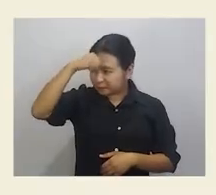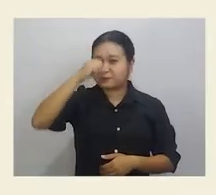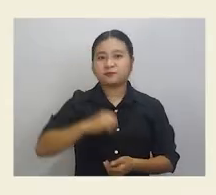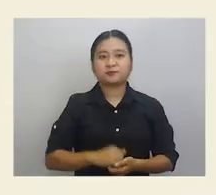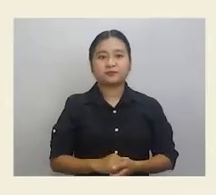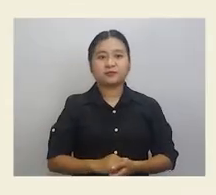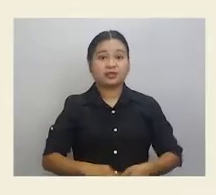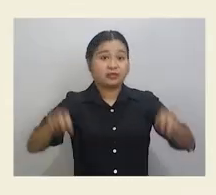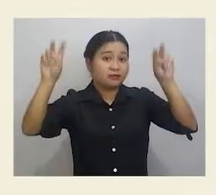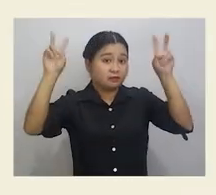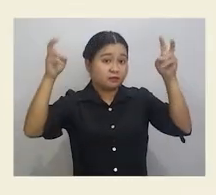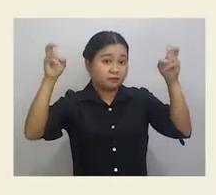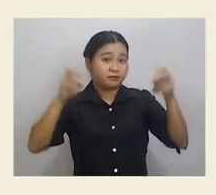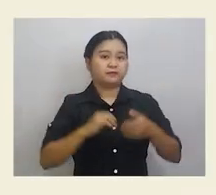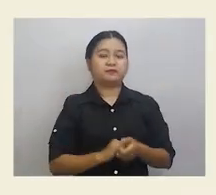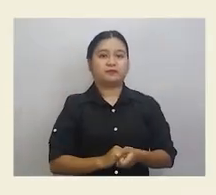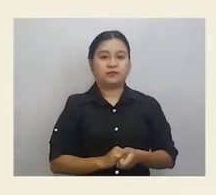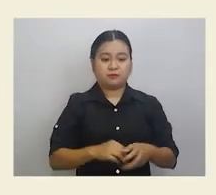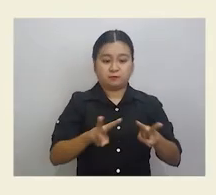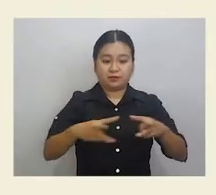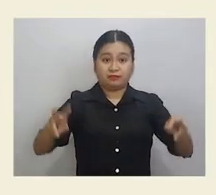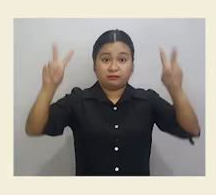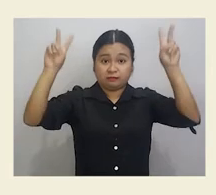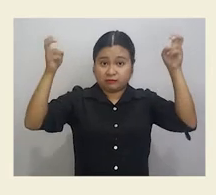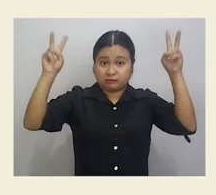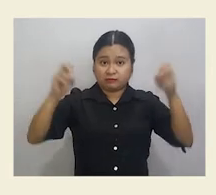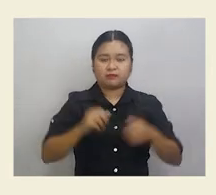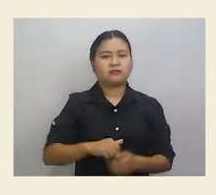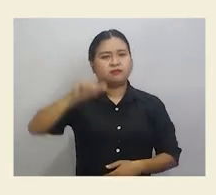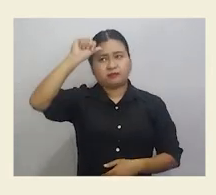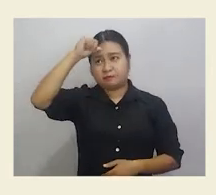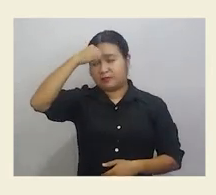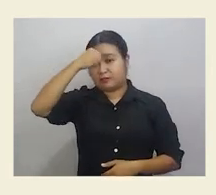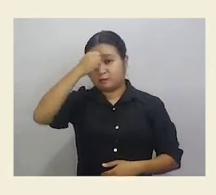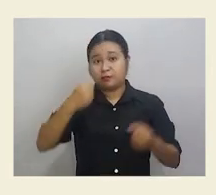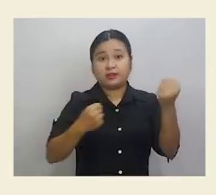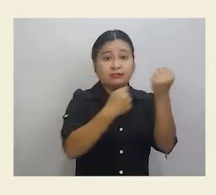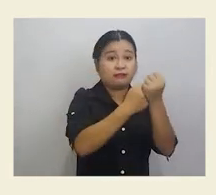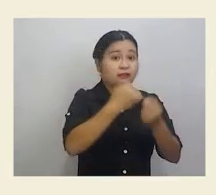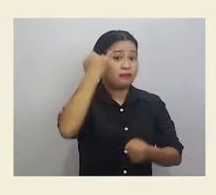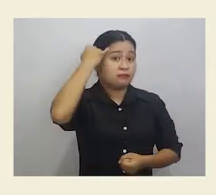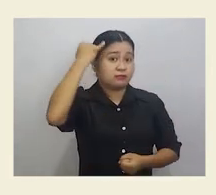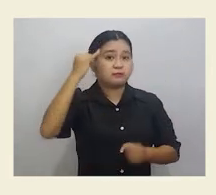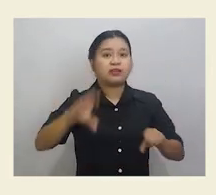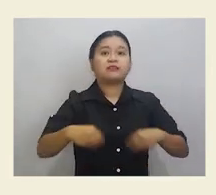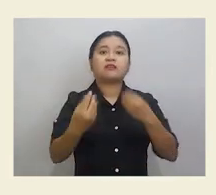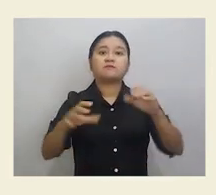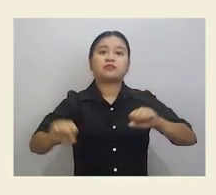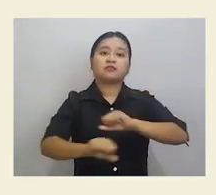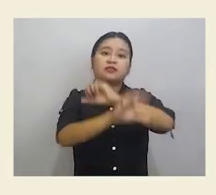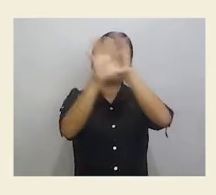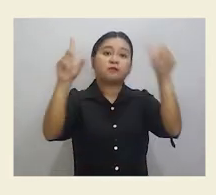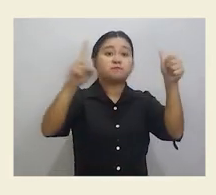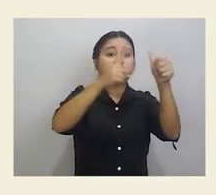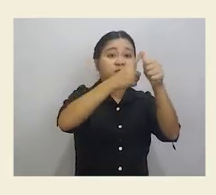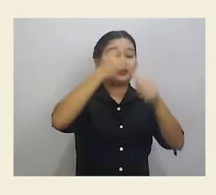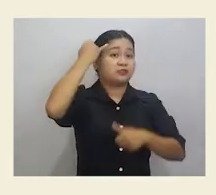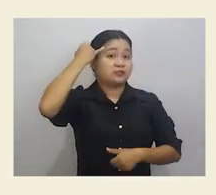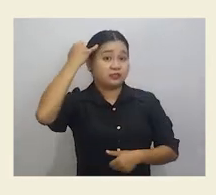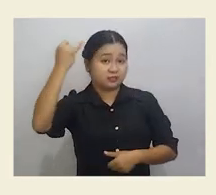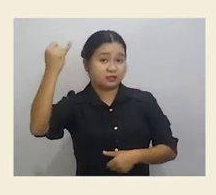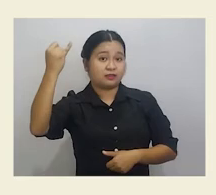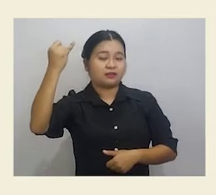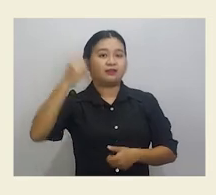ating wikasabihan, tandaan, ang mga pansuportang kaisipan ay nagbibigay linaw sa pangunahing kaisipan